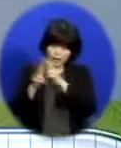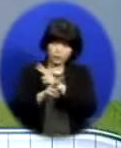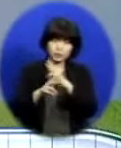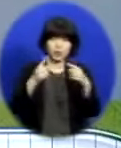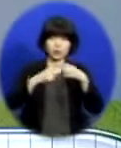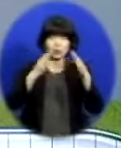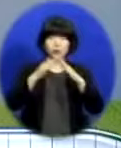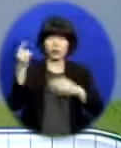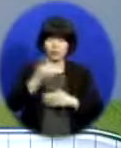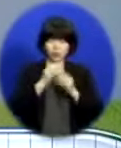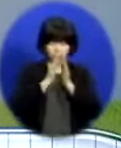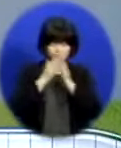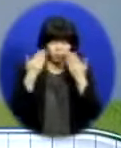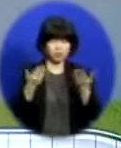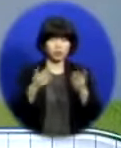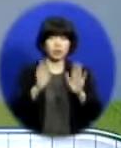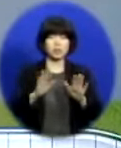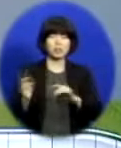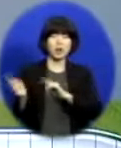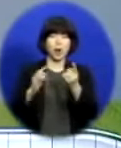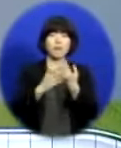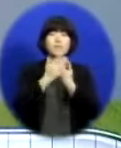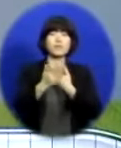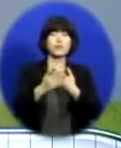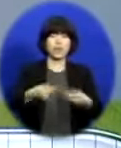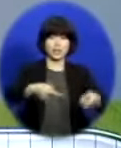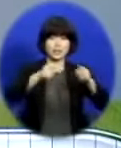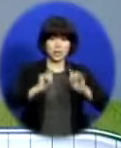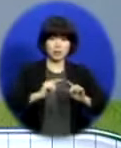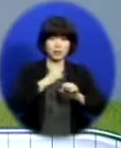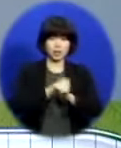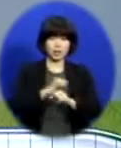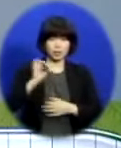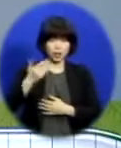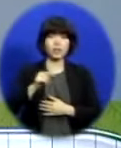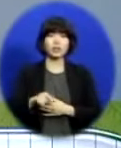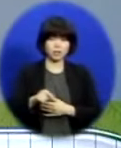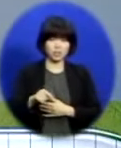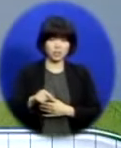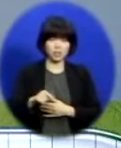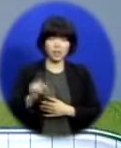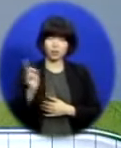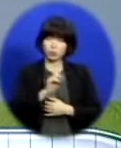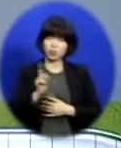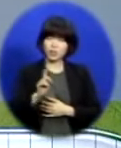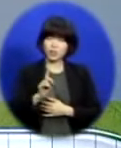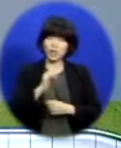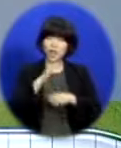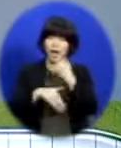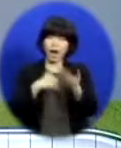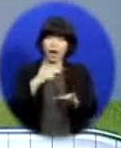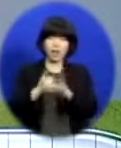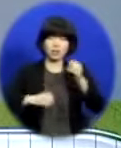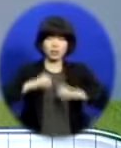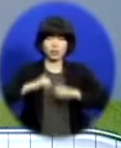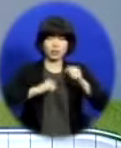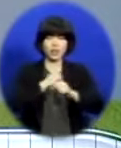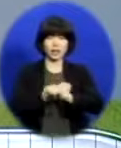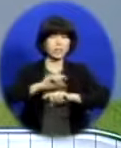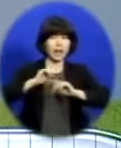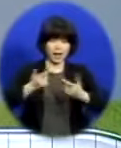예배드리고 이번 부흥회까지 이렇게 참석하게 된 것이 도대체 하나님이 역사하시기